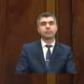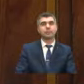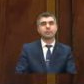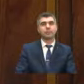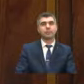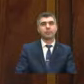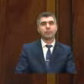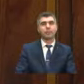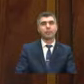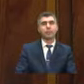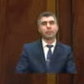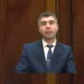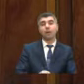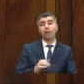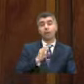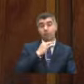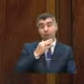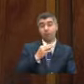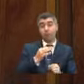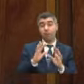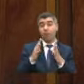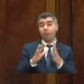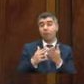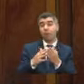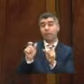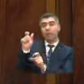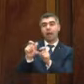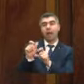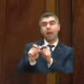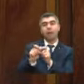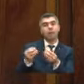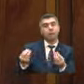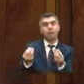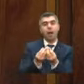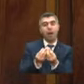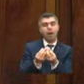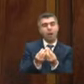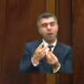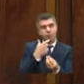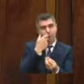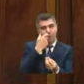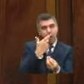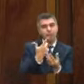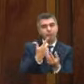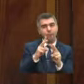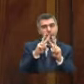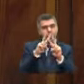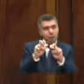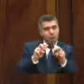سمعتوا لي مزيان، ورحب بها عدد من المواطنات والمواطنين والمراقبين والمتتبعين والباحثين